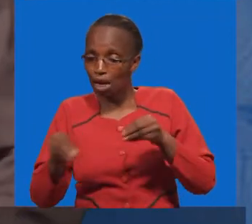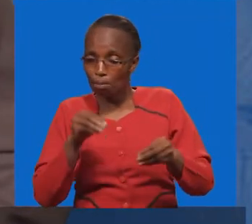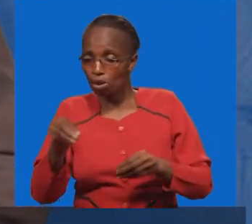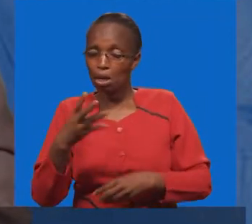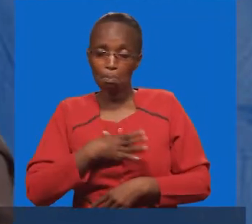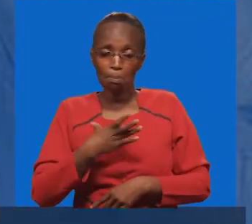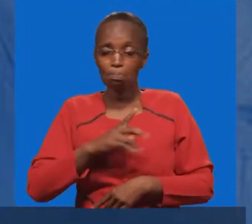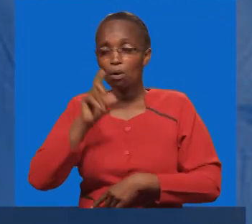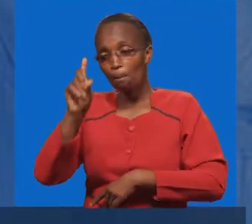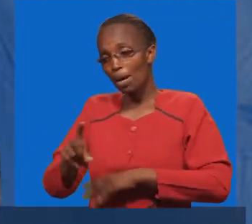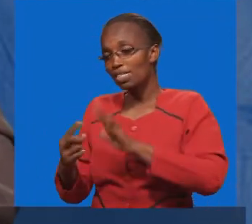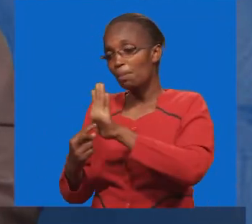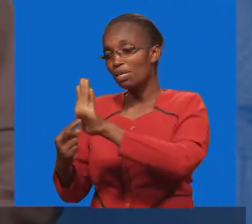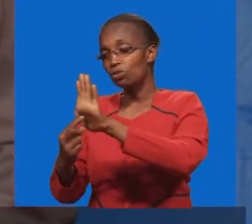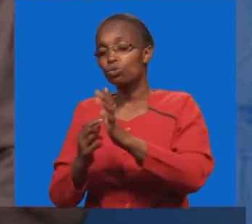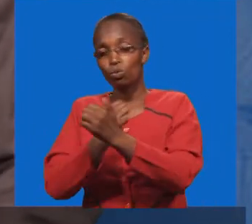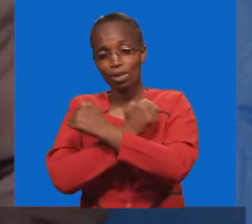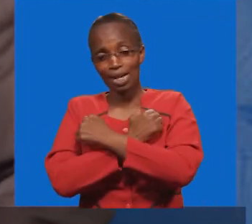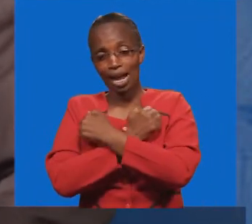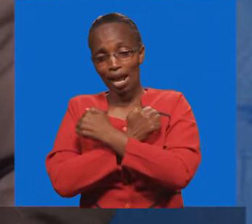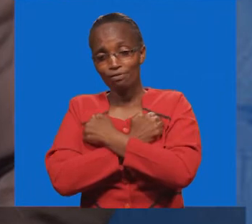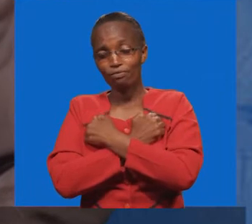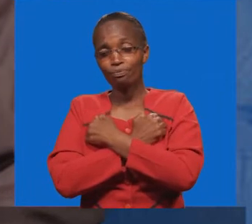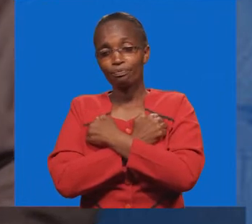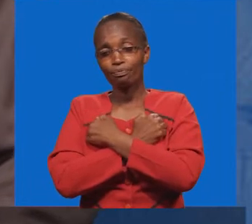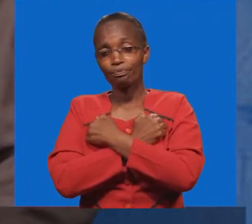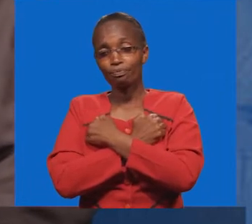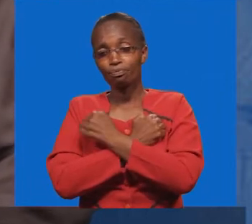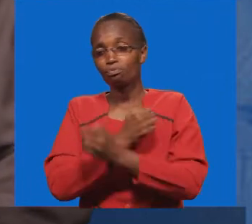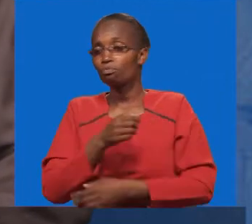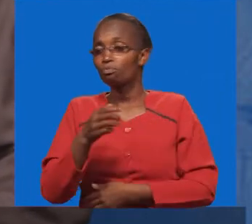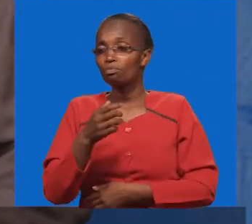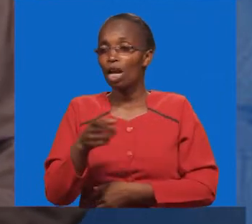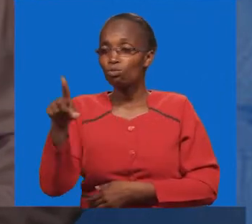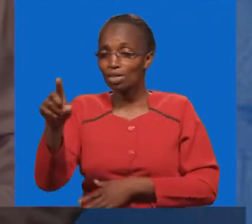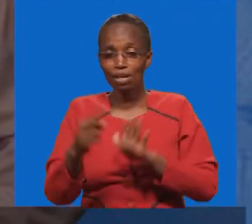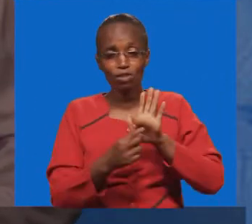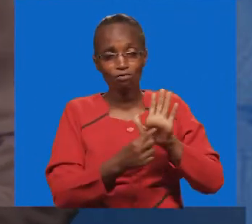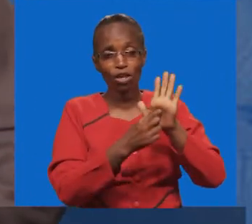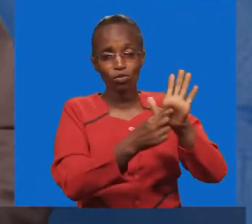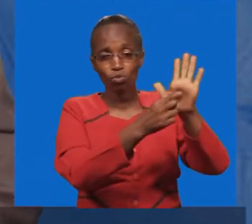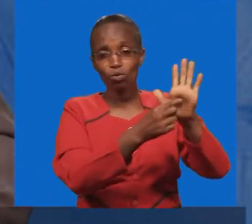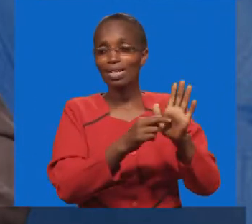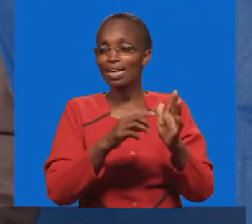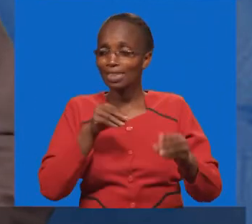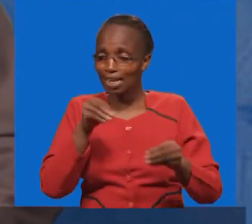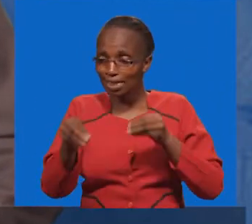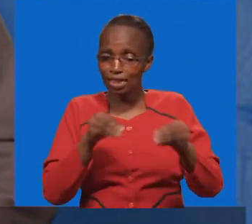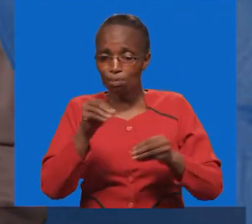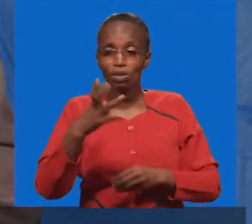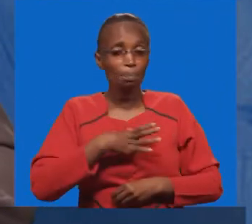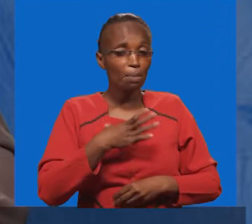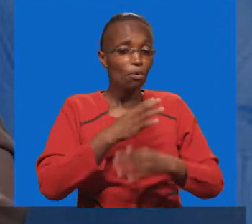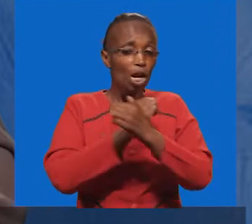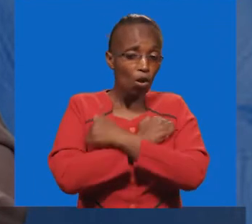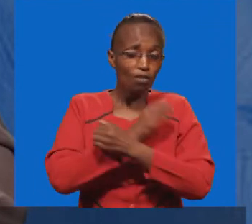wa aina gani? Walemavu, tunastahili kuonyesha upendo. Wewe umepata kuchukua hatua